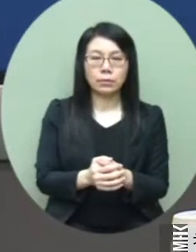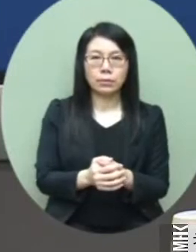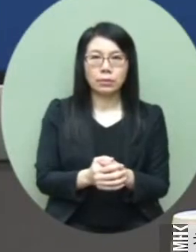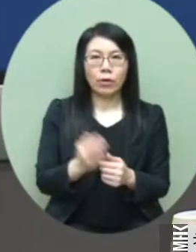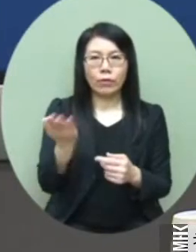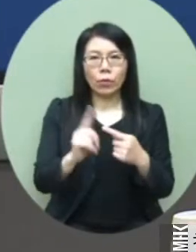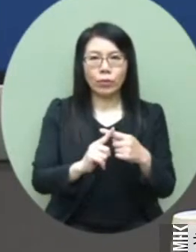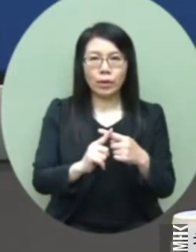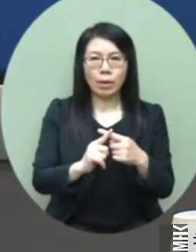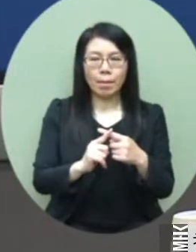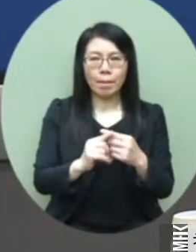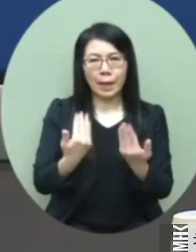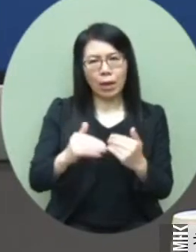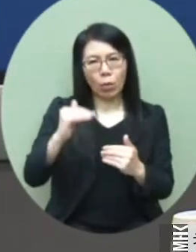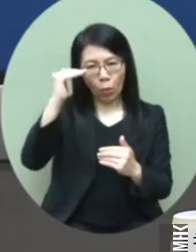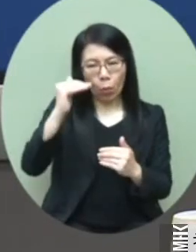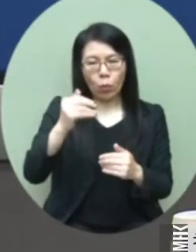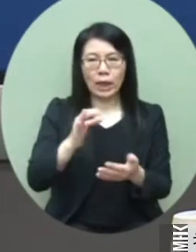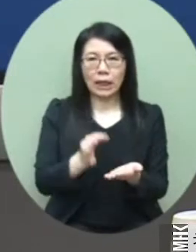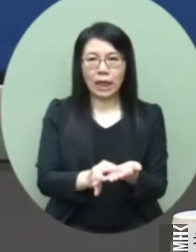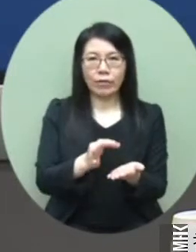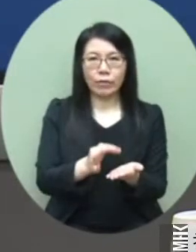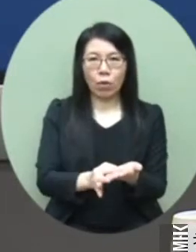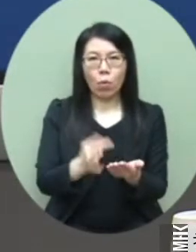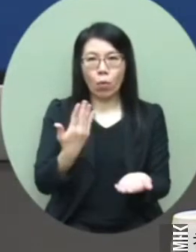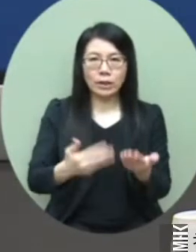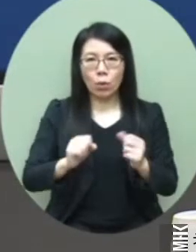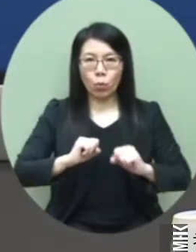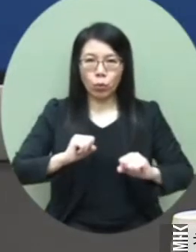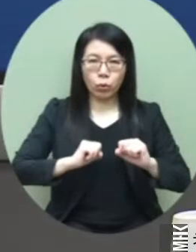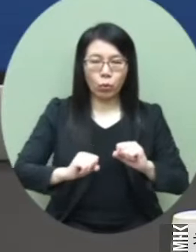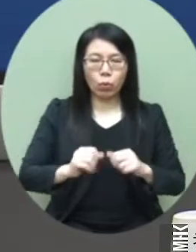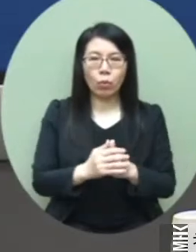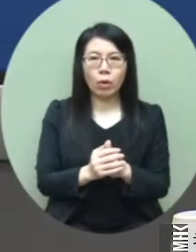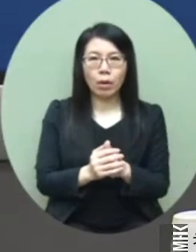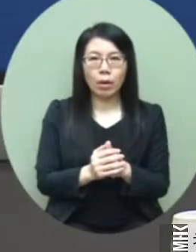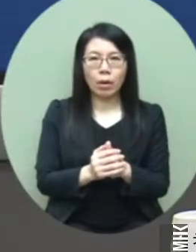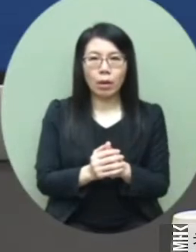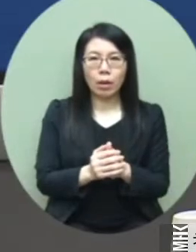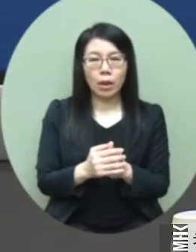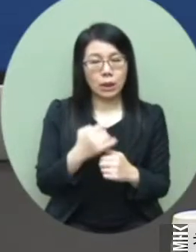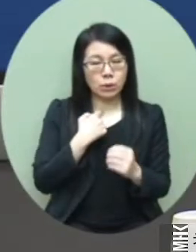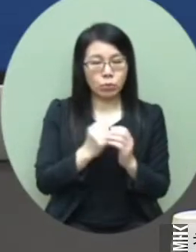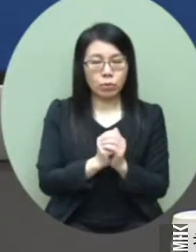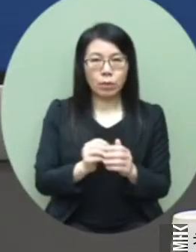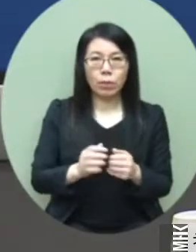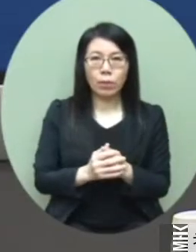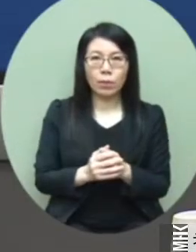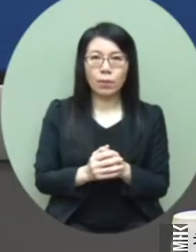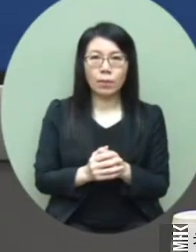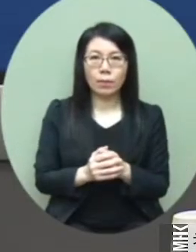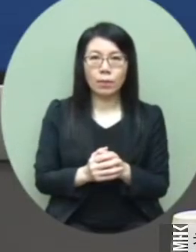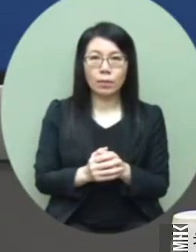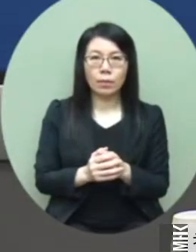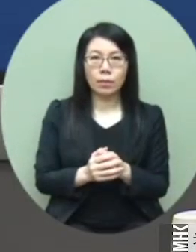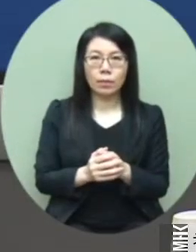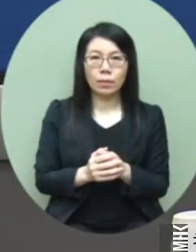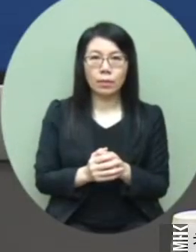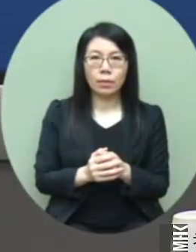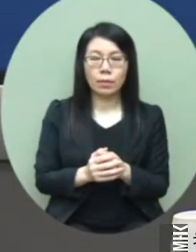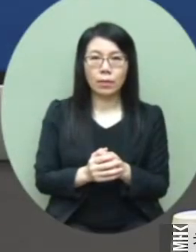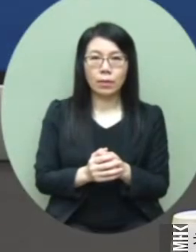个场所或者是活动，我们有要求需要有快速的抗原的检